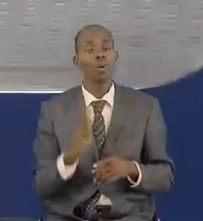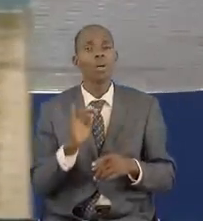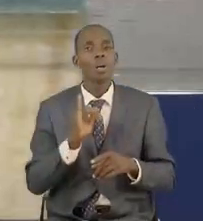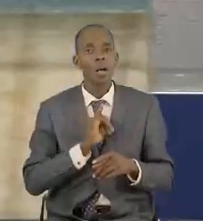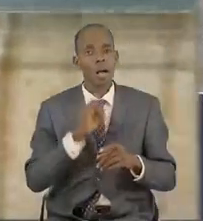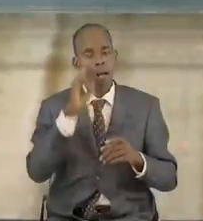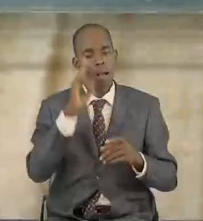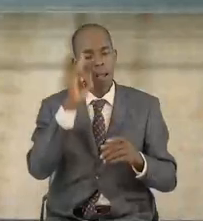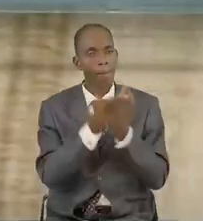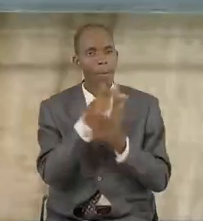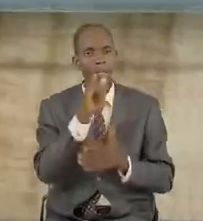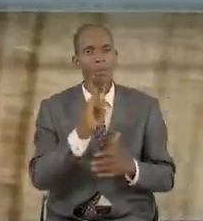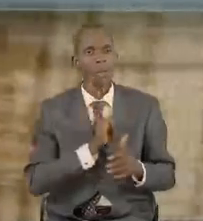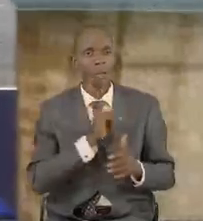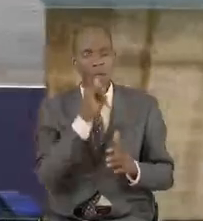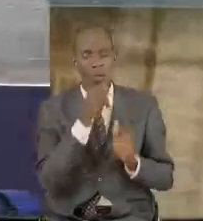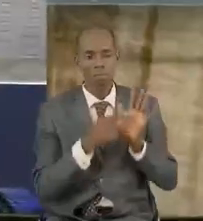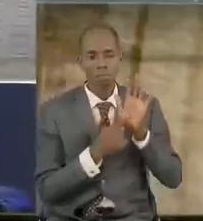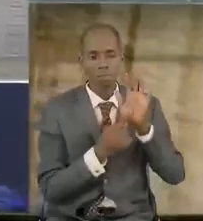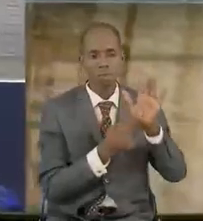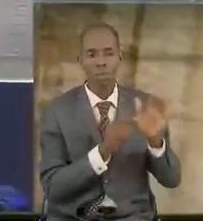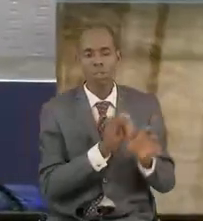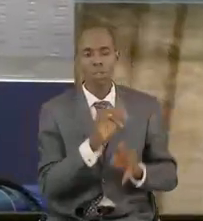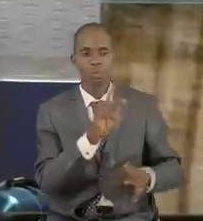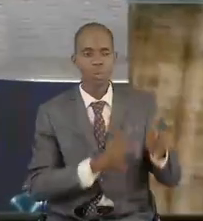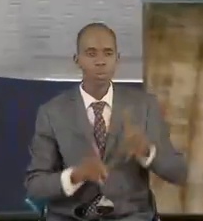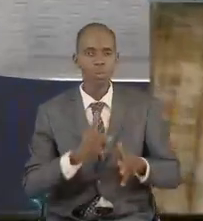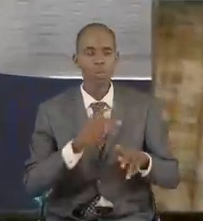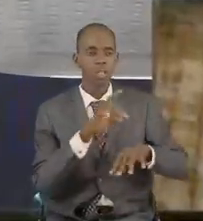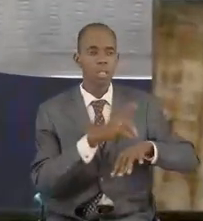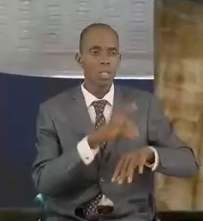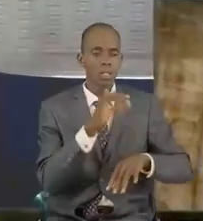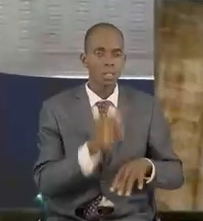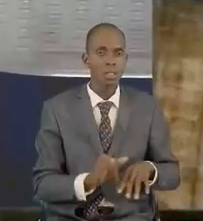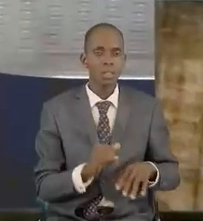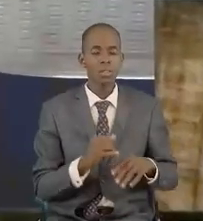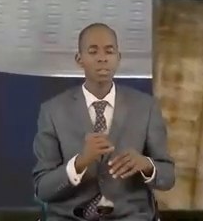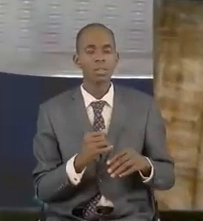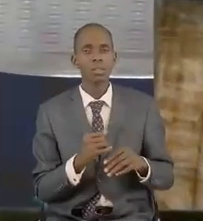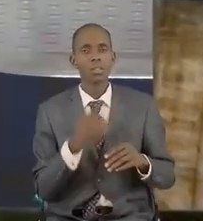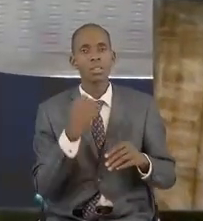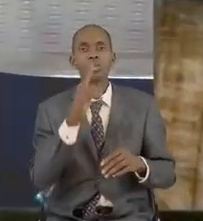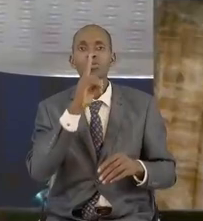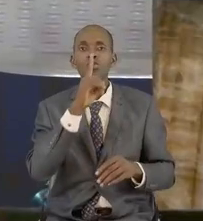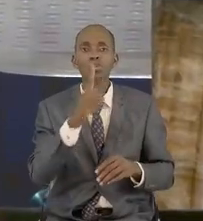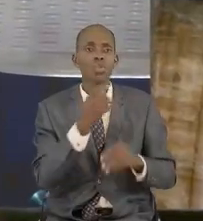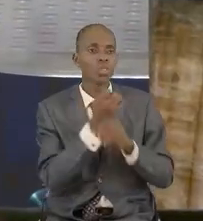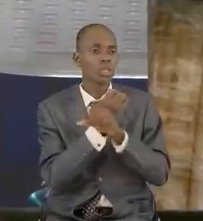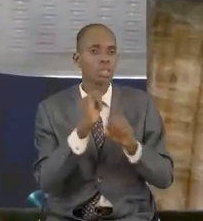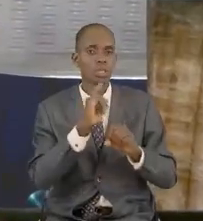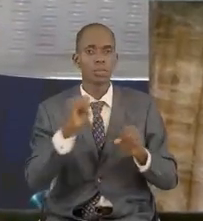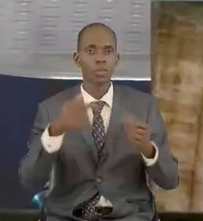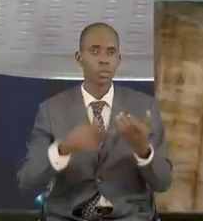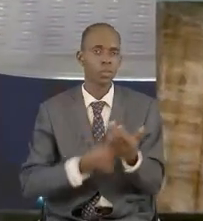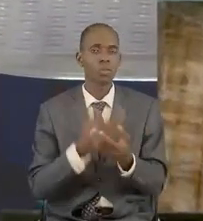je dis aux gens que je montre aux gens les païens et les circonciers les ainsi